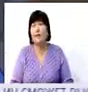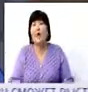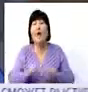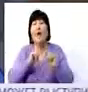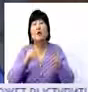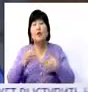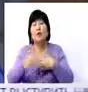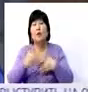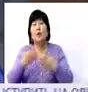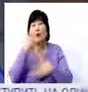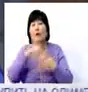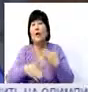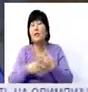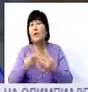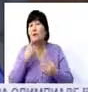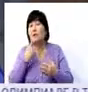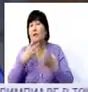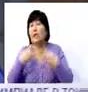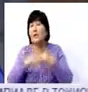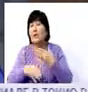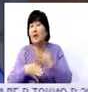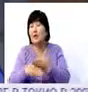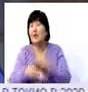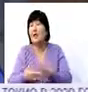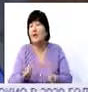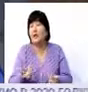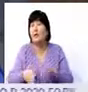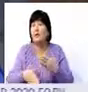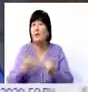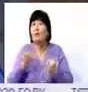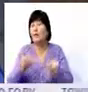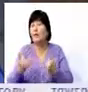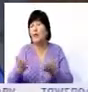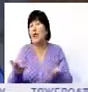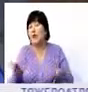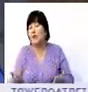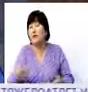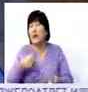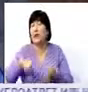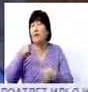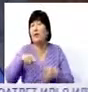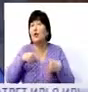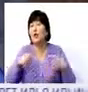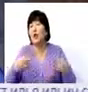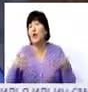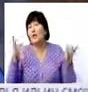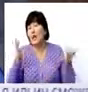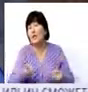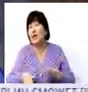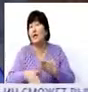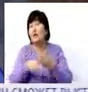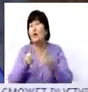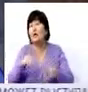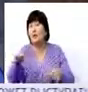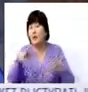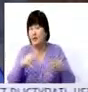Особенно под Новый год нужно поддержать малообеспеченные семьи, социально уязвимые, оказать помощь, привлекая предпринимателей и других. Необходимо поддержать, чтобы